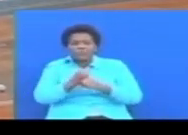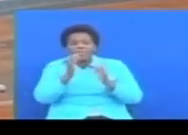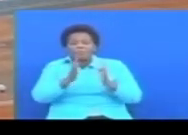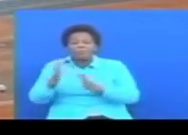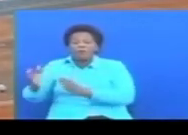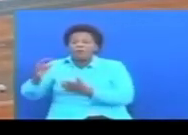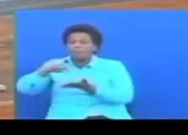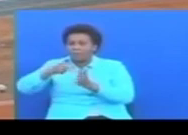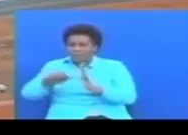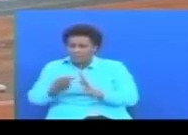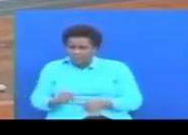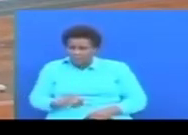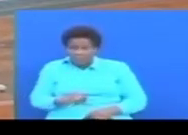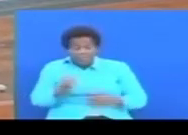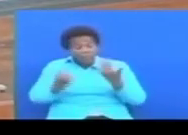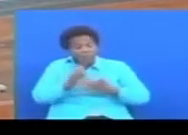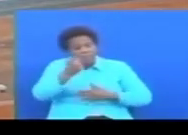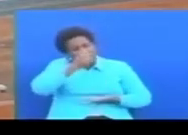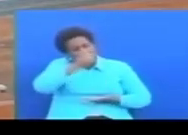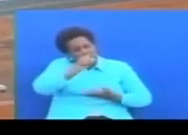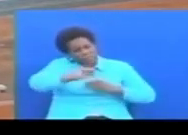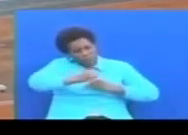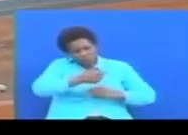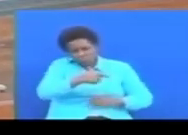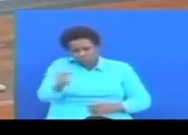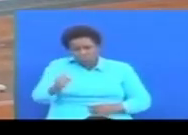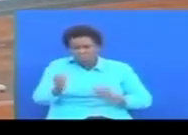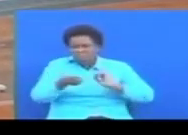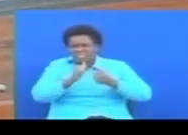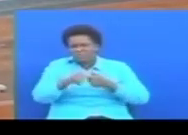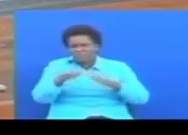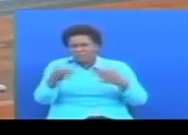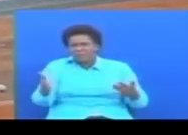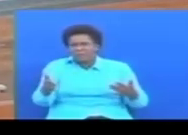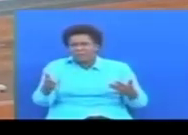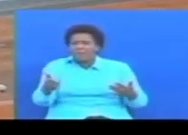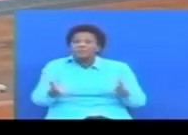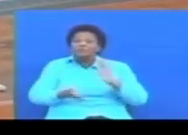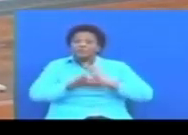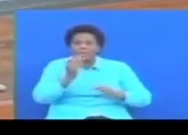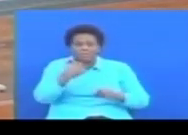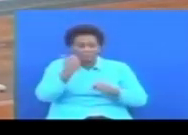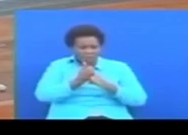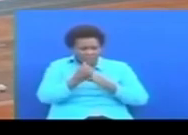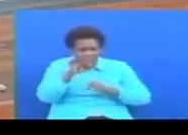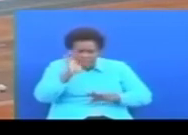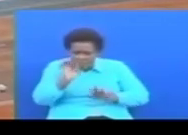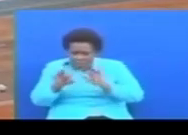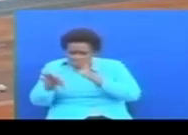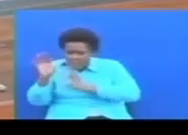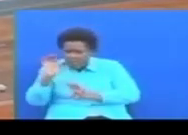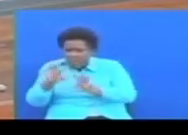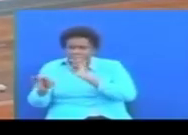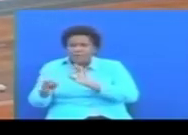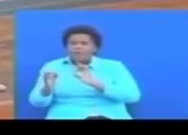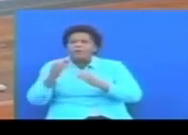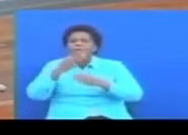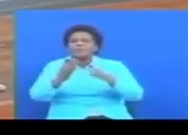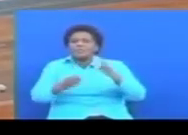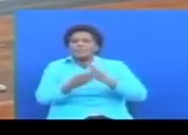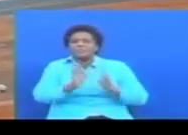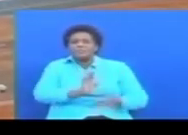pindi tukipata bajeti Mheshimiwa Naibu Spika, tutafanya usanifu wa barabara hii na kuanza kuijenga katika kiwango cha lami. Lakini kuhusu hii barabara